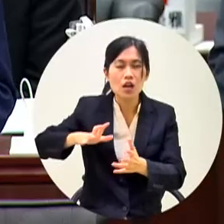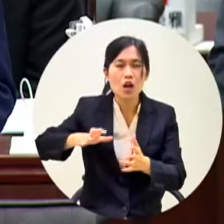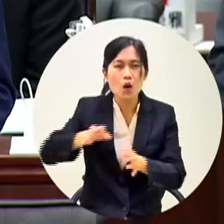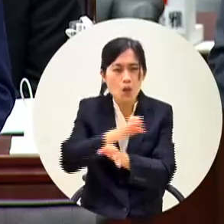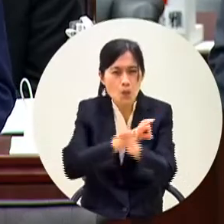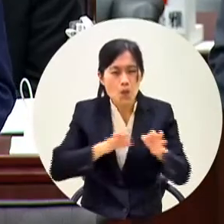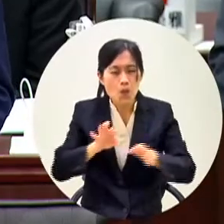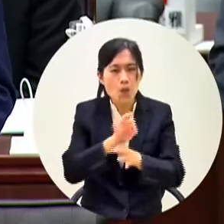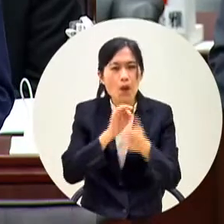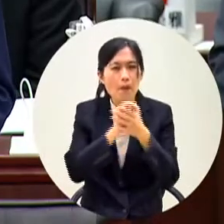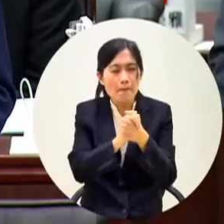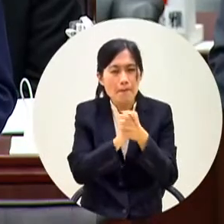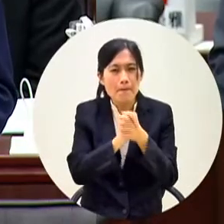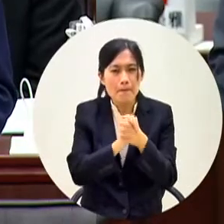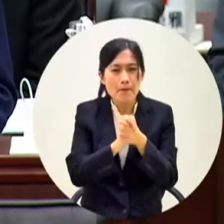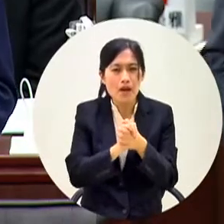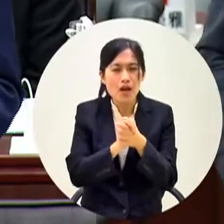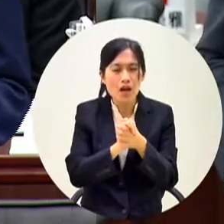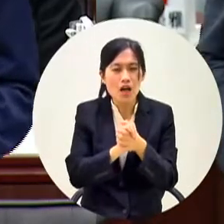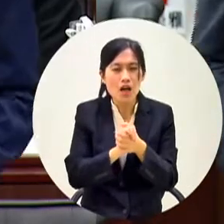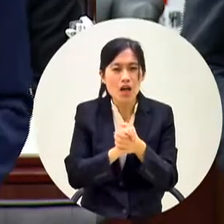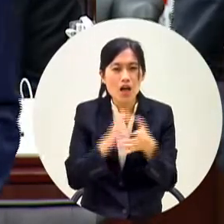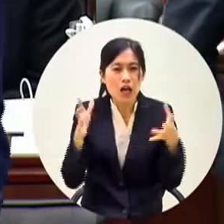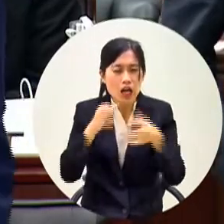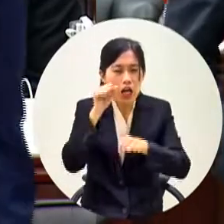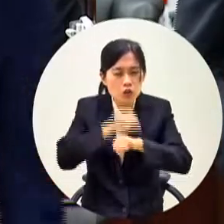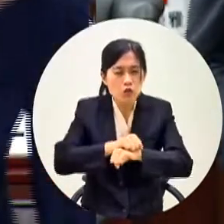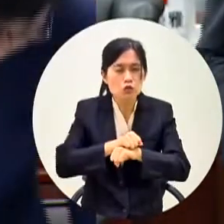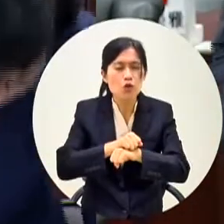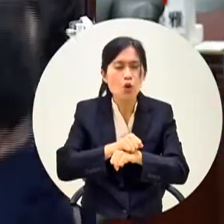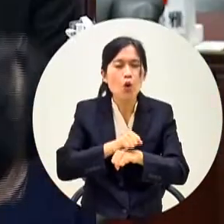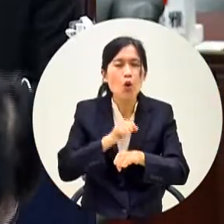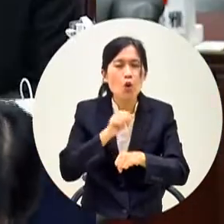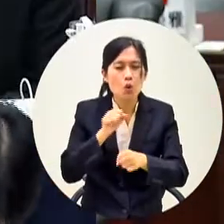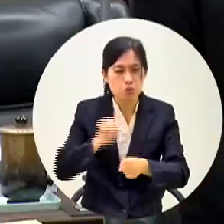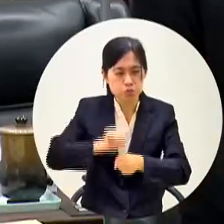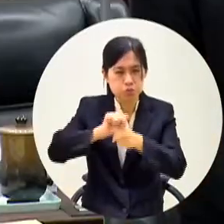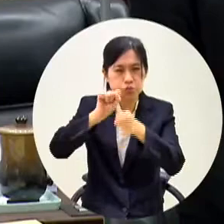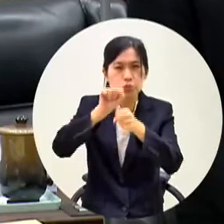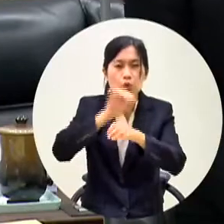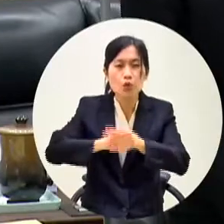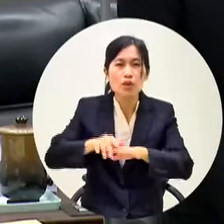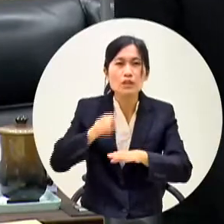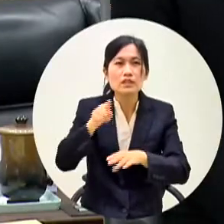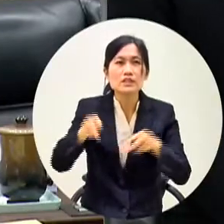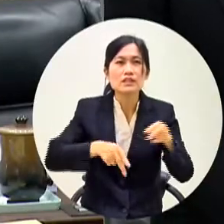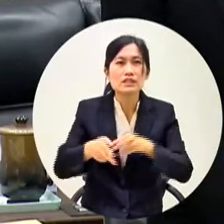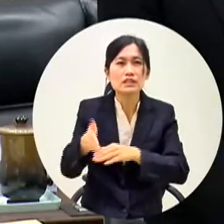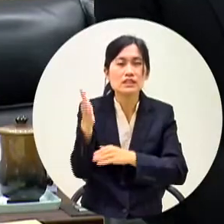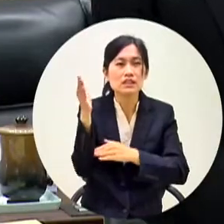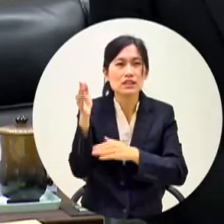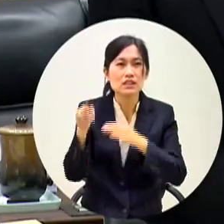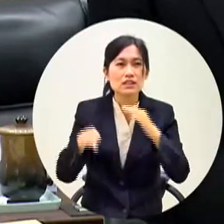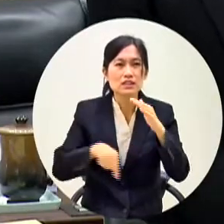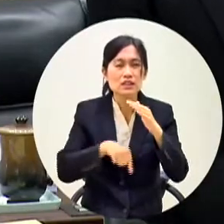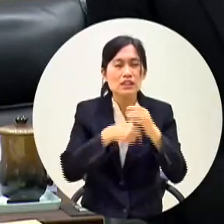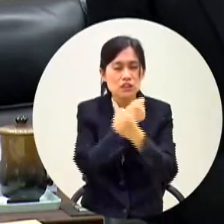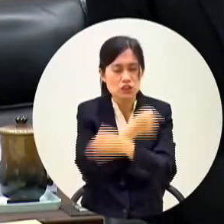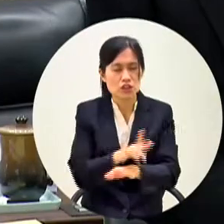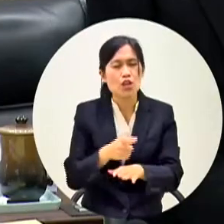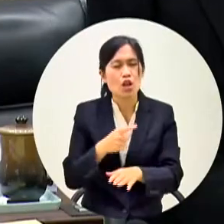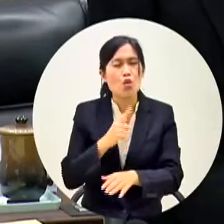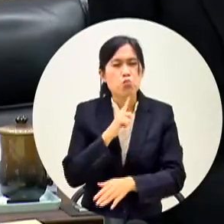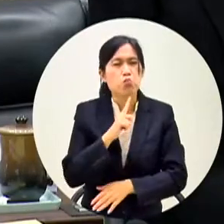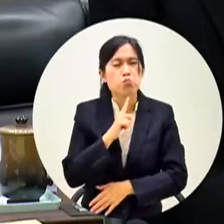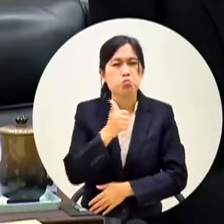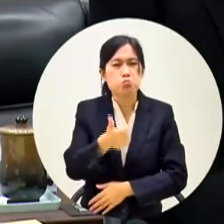这个合作的机会也会增加。 好，谢谢市长。我相信市长的这个行政经验有富含这个国际视野都非常肯定。刚才特